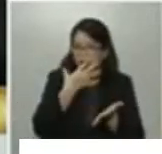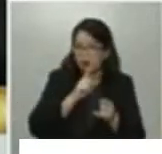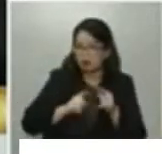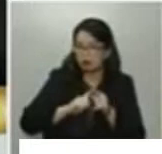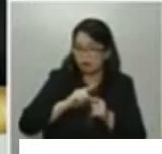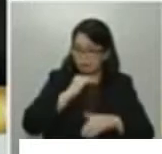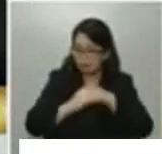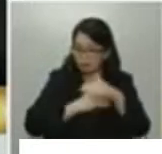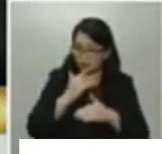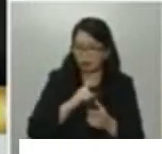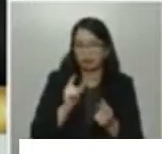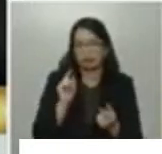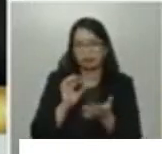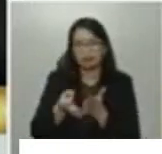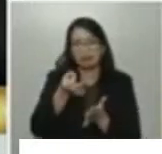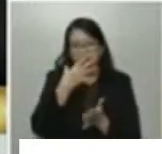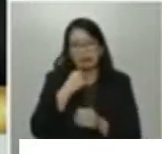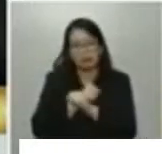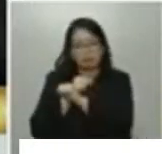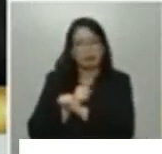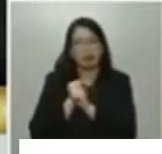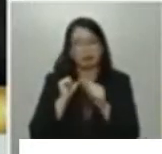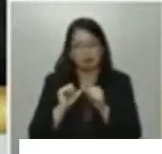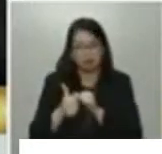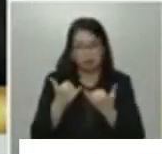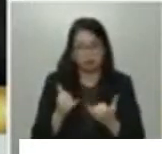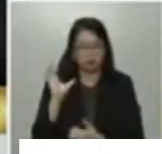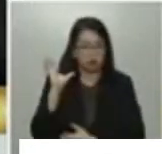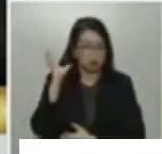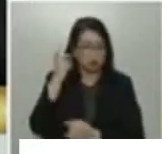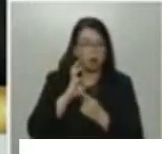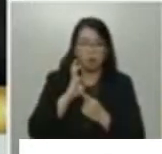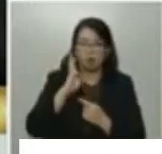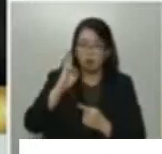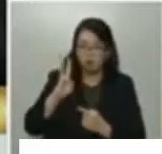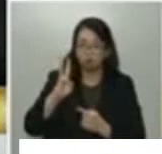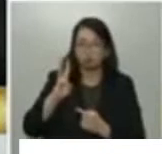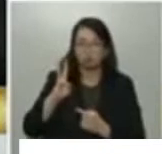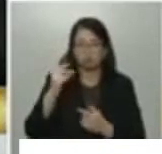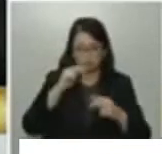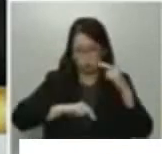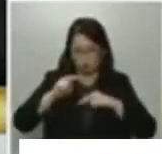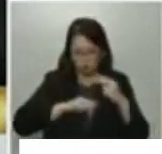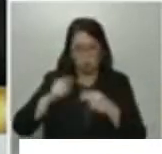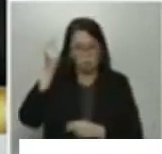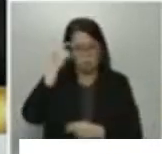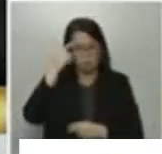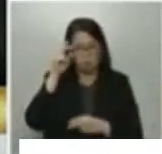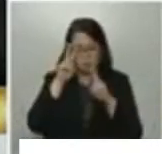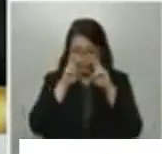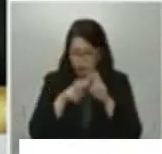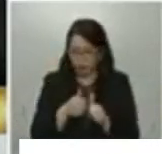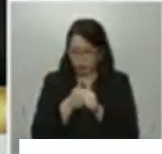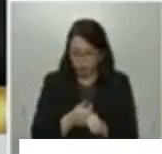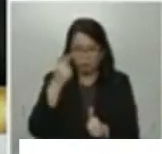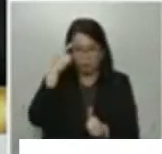รับว่าเป็นอันดับ6ของโรคที่สามารถที่จะตรวจสอบติดตามกักกัน